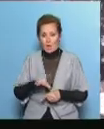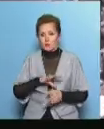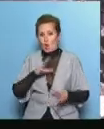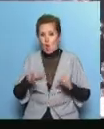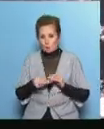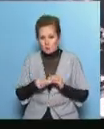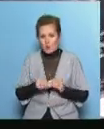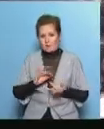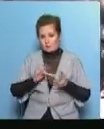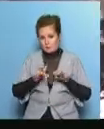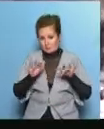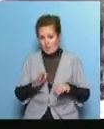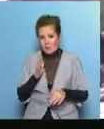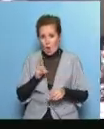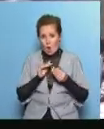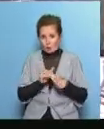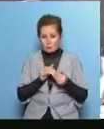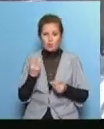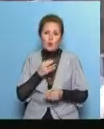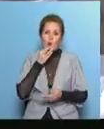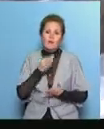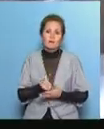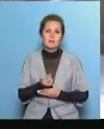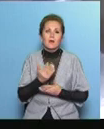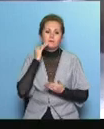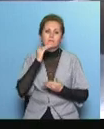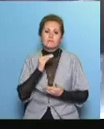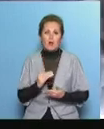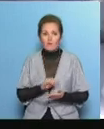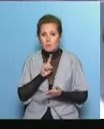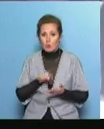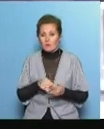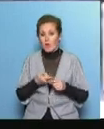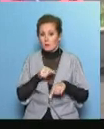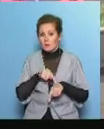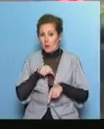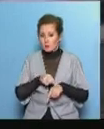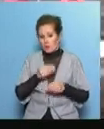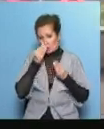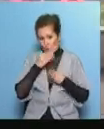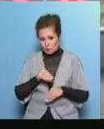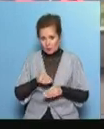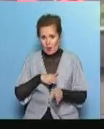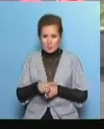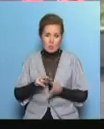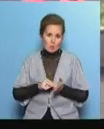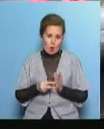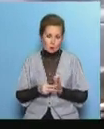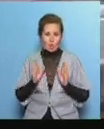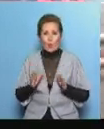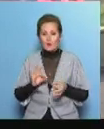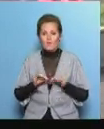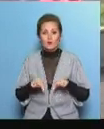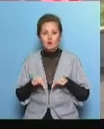ВКонтакте нужно ответить на несколько вопросов, которые касаются качества реализации проекта. Напомним, только в Ижевске